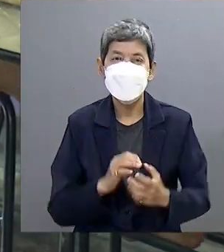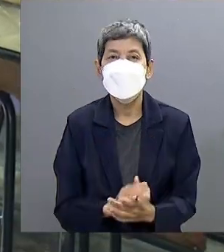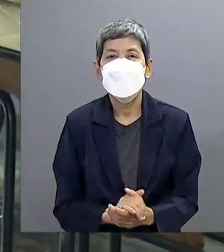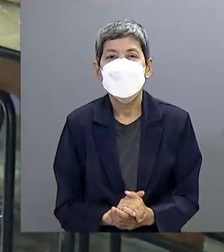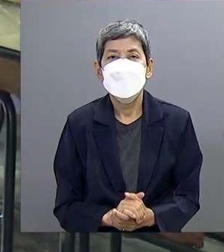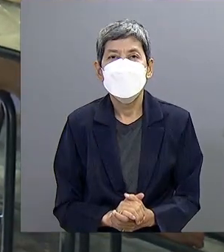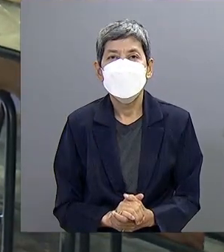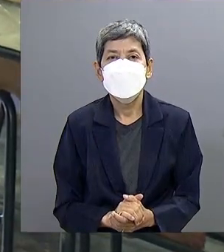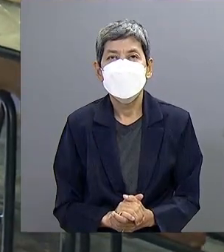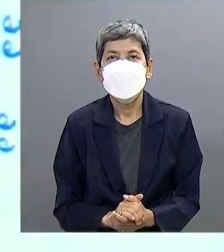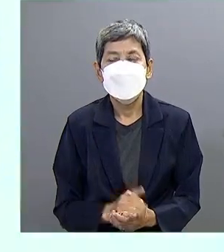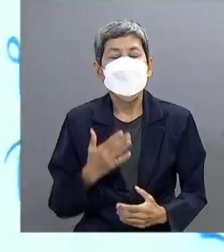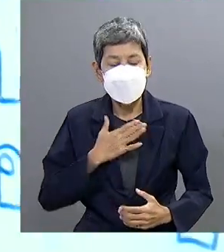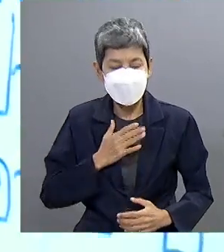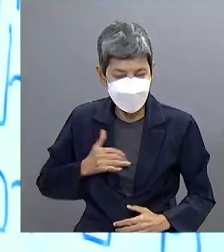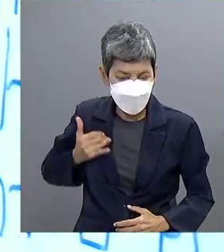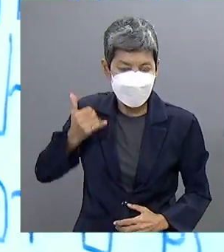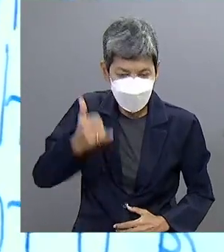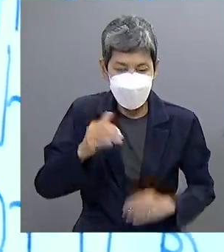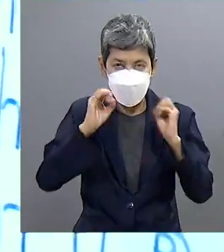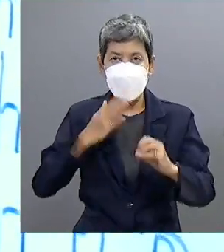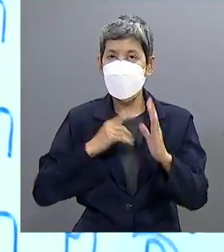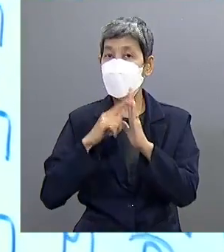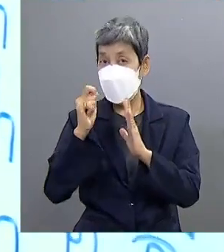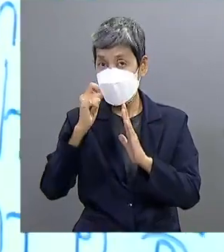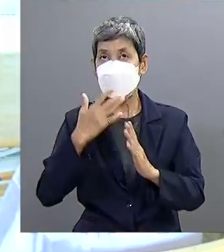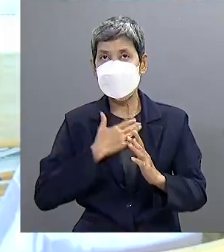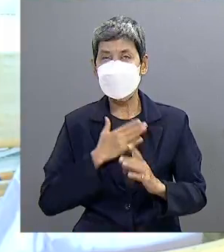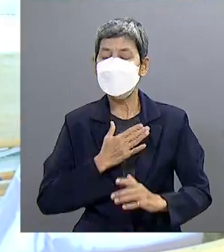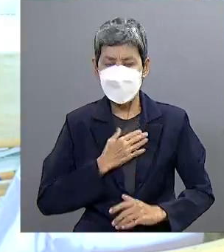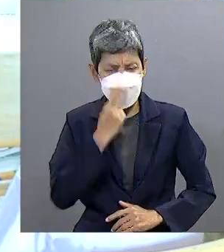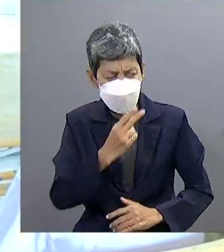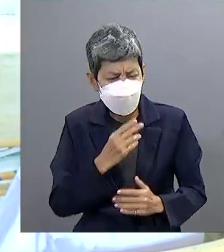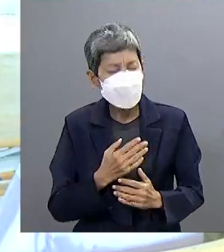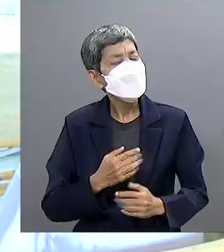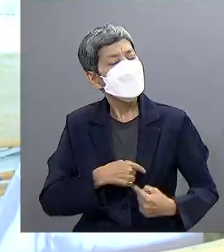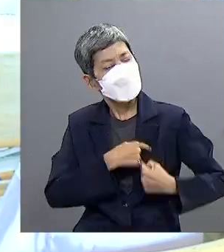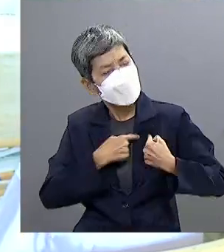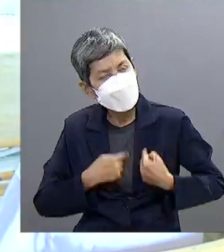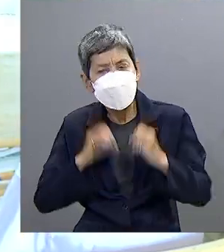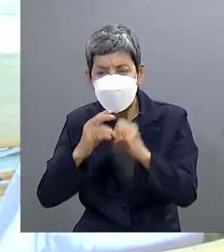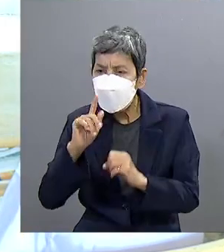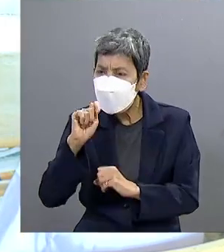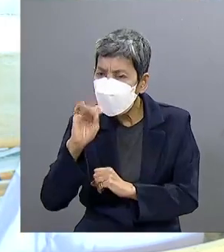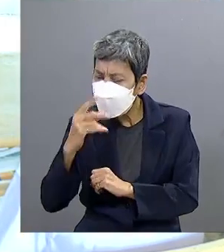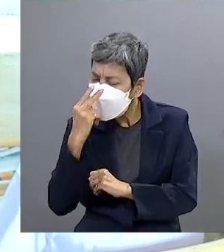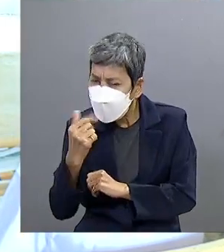การตัดสินใจของครูเอเกิดจากแรงบันดาลใจที่เห็นความเสียสละของครูตชด.ในอดีต